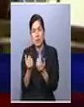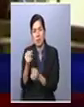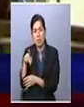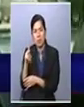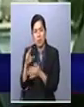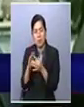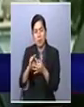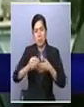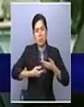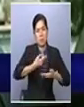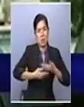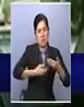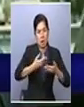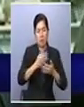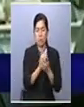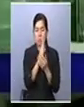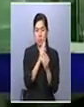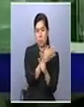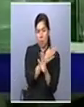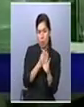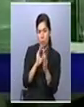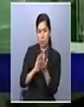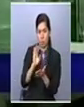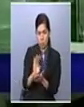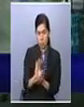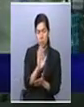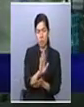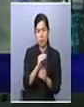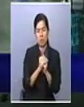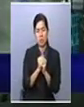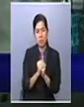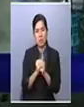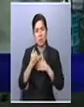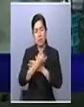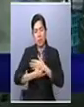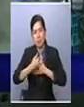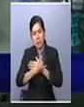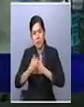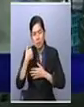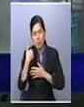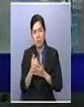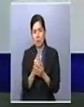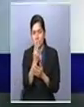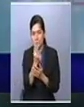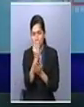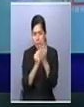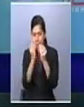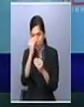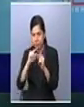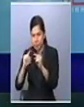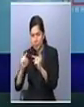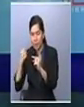ค่ะเพราะอย่างน้อยก่อนลงทุนนักลงทุนจีนและต่างชาติต้องทำความรู้จักกับสินค้าของเราก่อน คอส